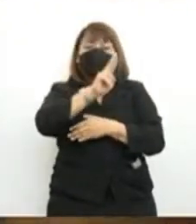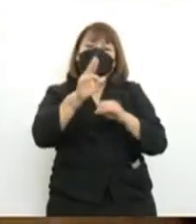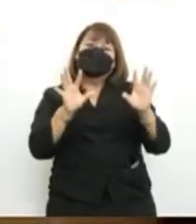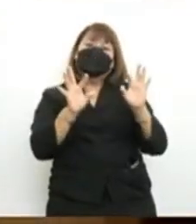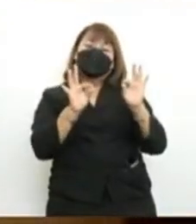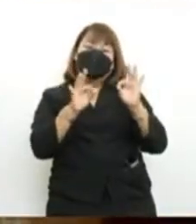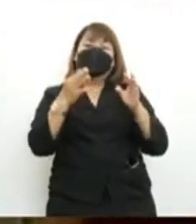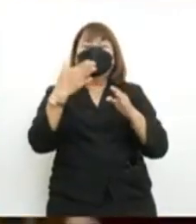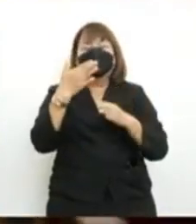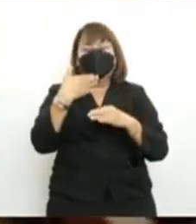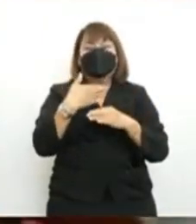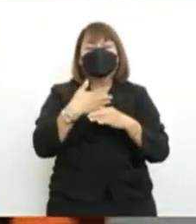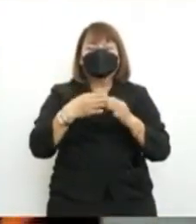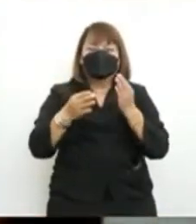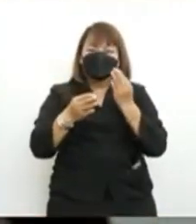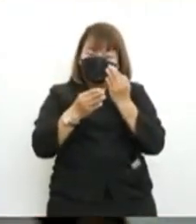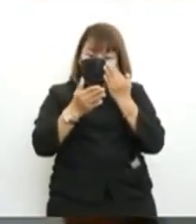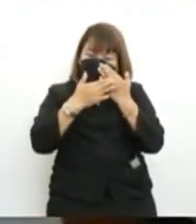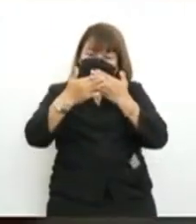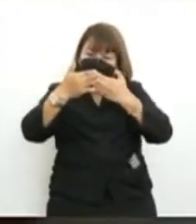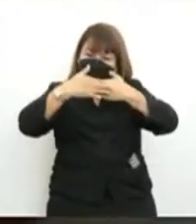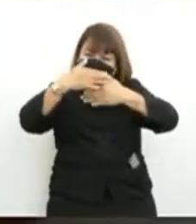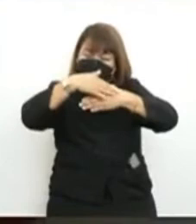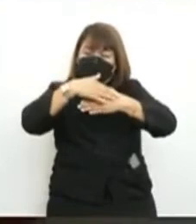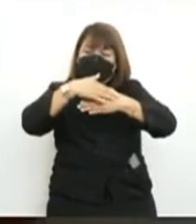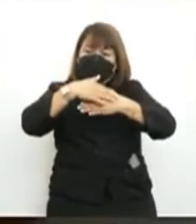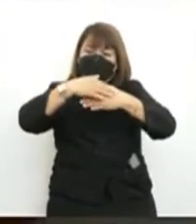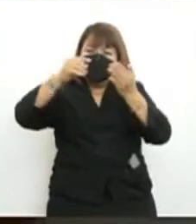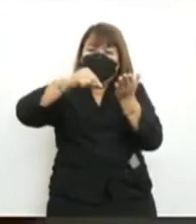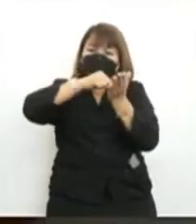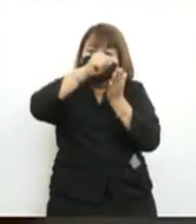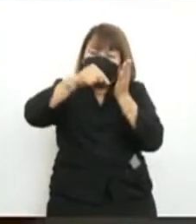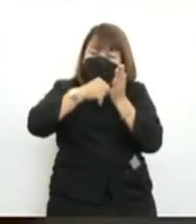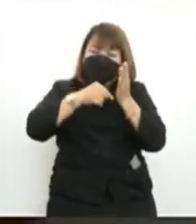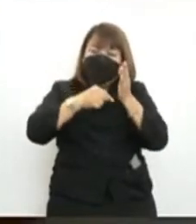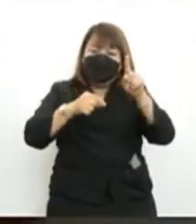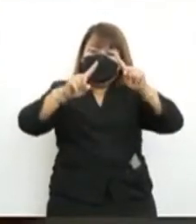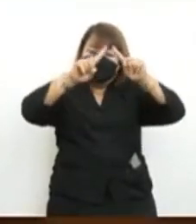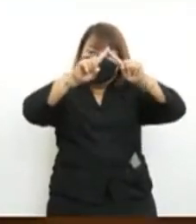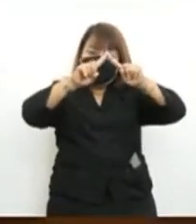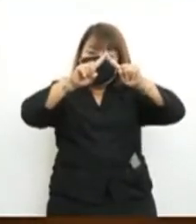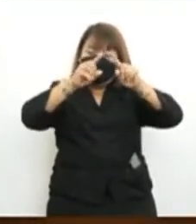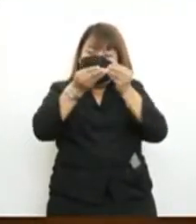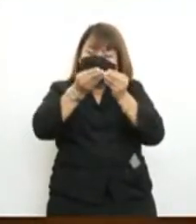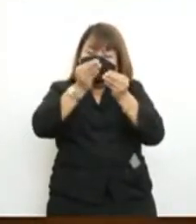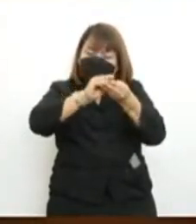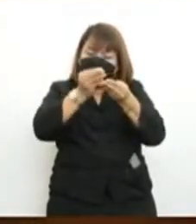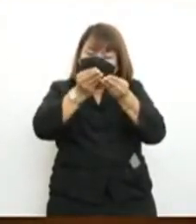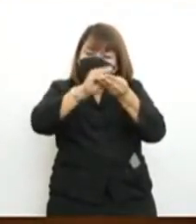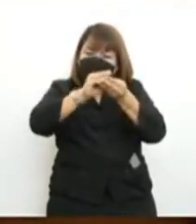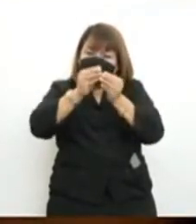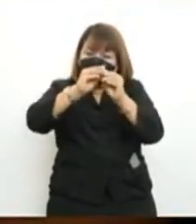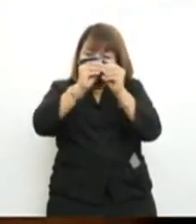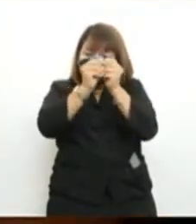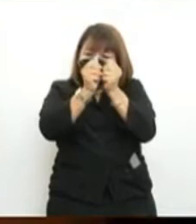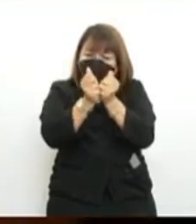ลายทั้งสองข้างเป็นรูปวงกลมจับมุมด้านบนเป็นกลีบ4กลีบเตรียมไว้ติดตก